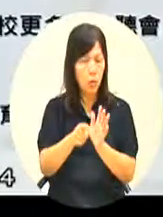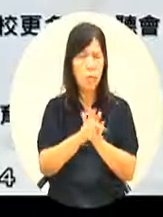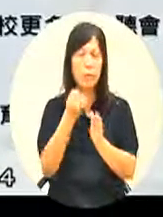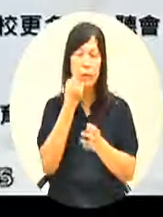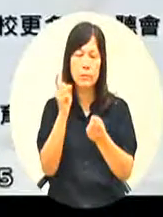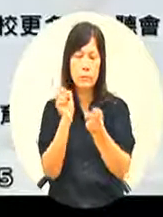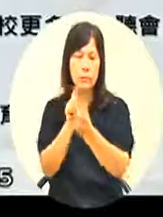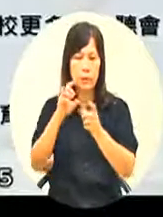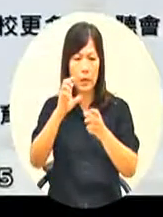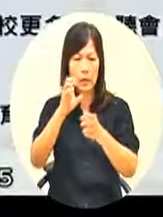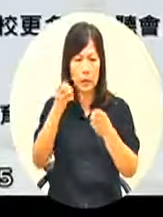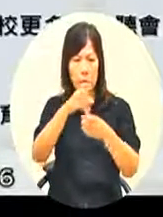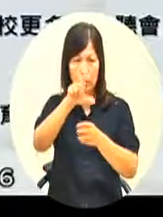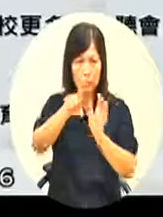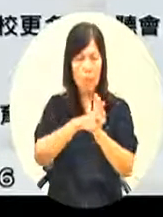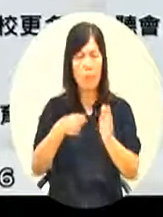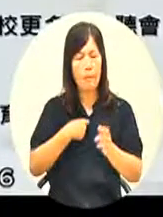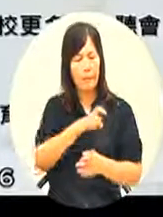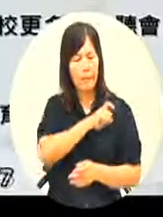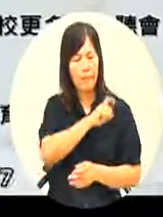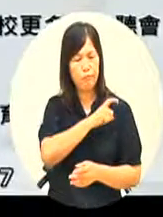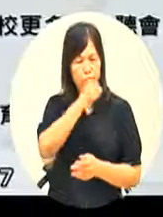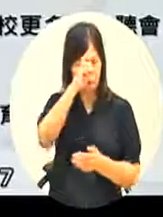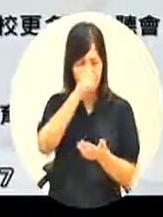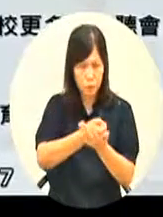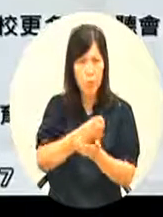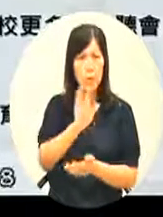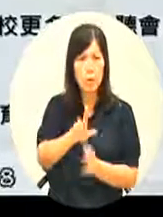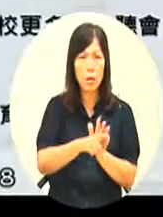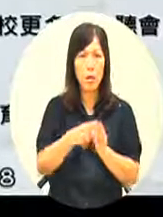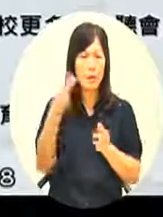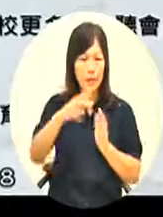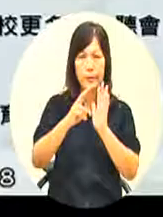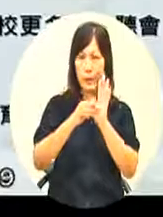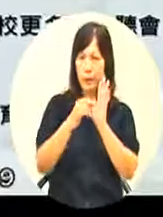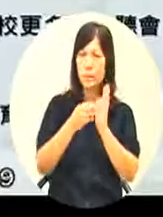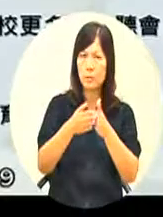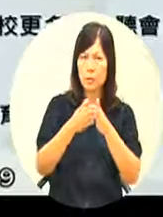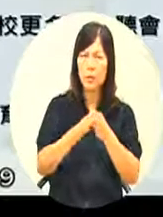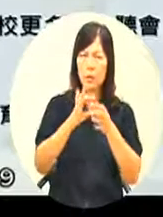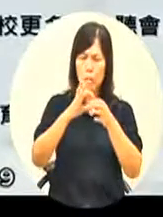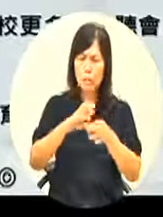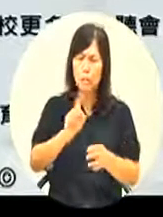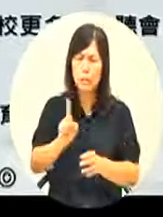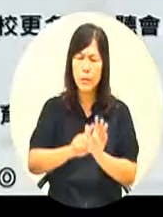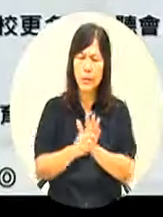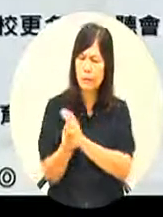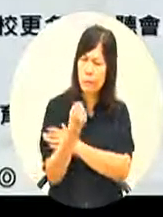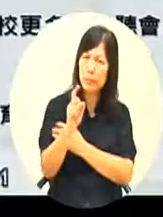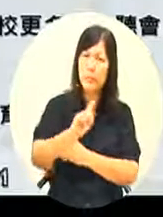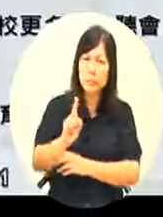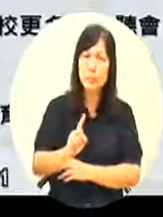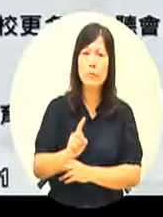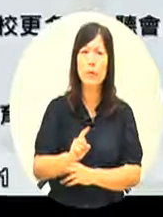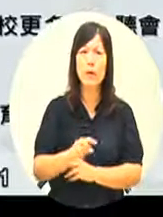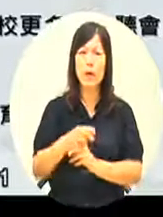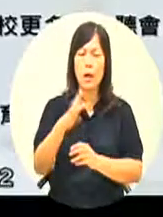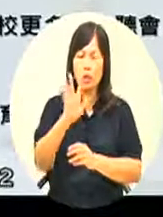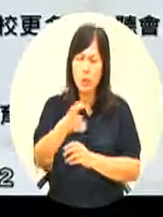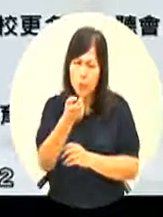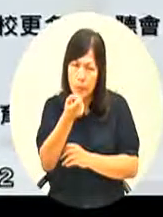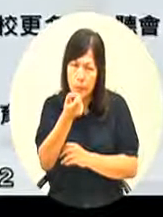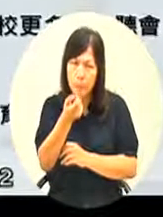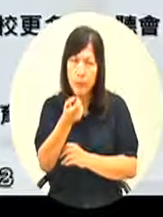题呢，我们就很失望。但今天呢，我们要阐述一下为什么我们要这么积极。那也许有少部分的